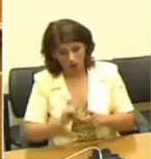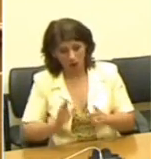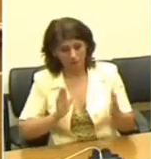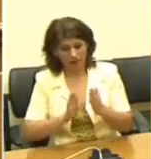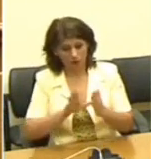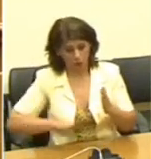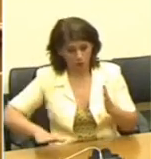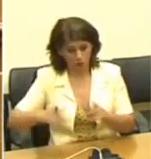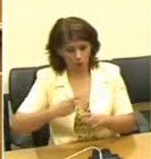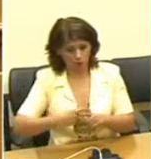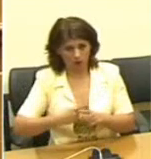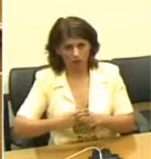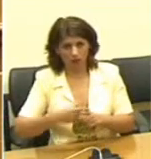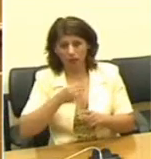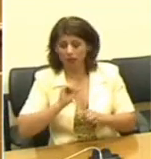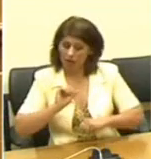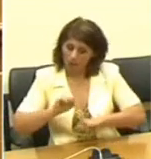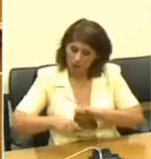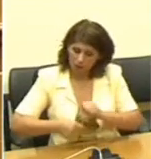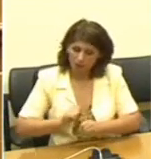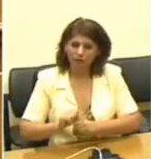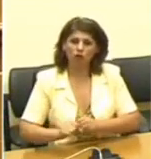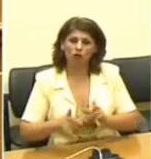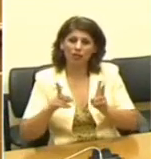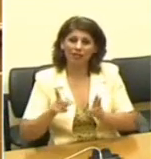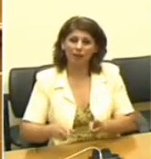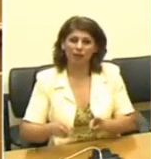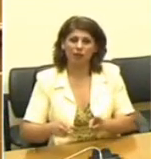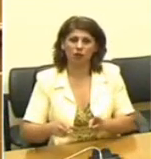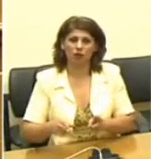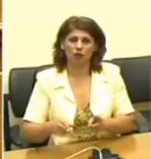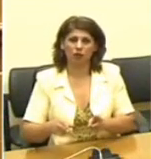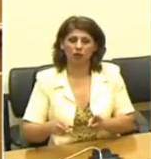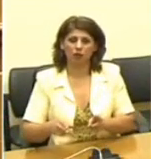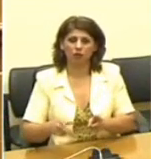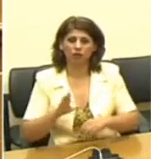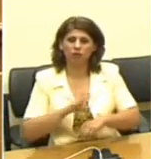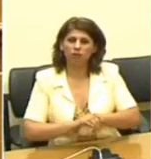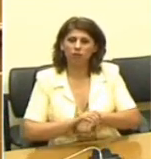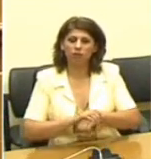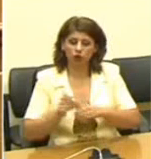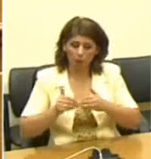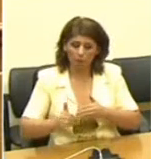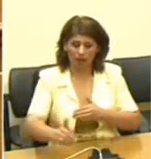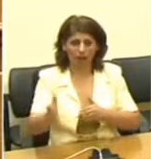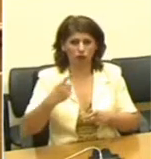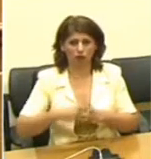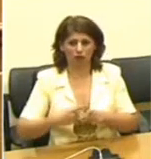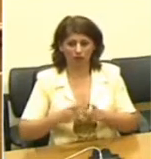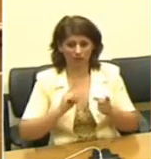λαό να προσπαθήσω να αποτρέψω την υποθήκευση του μέλλοντος της πατρίδος μας με μια